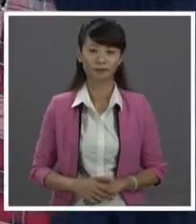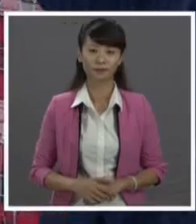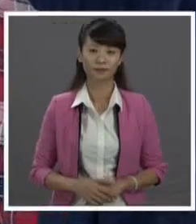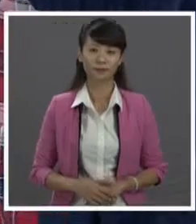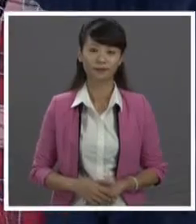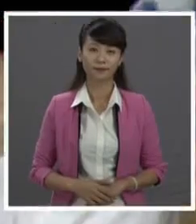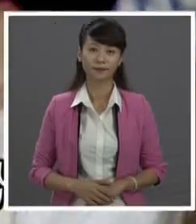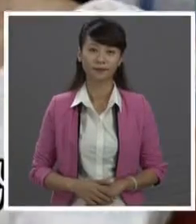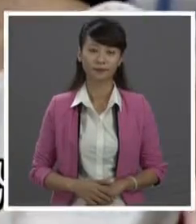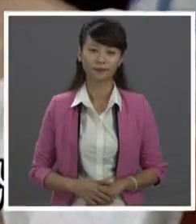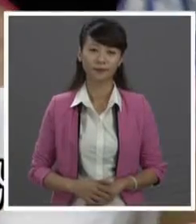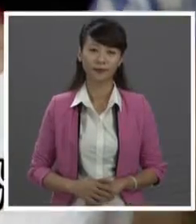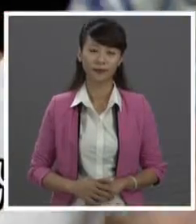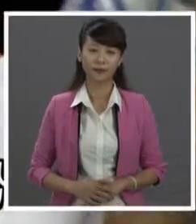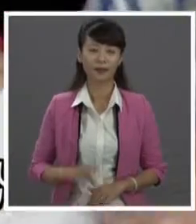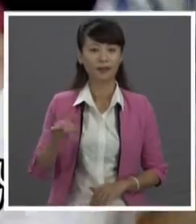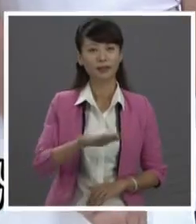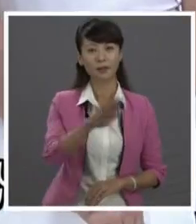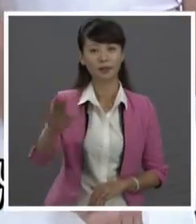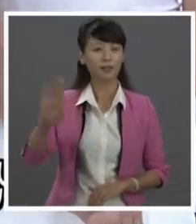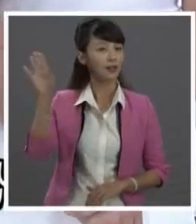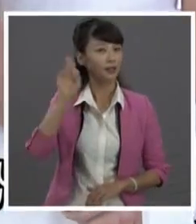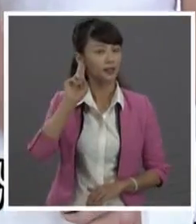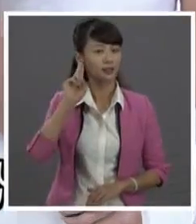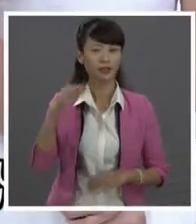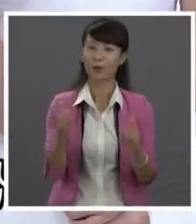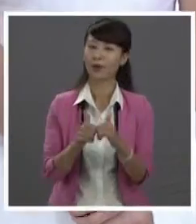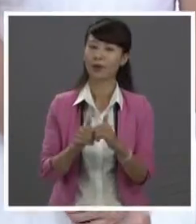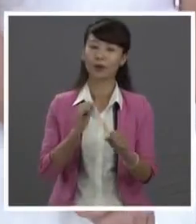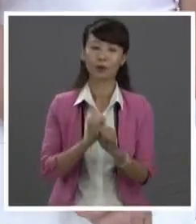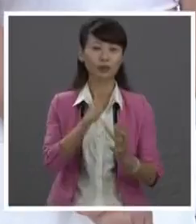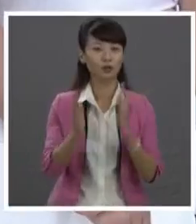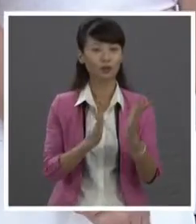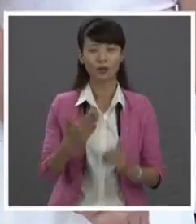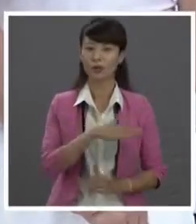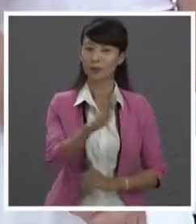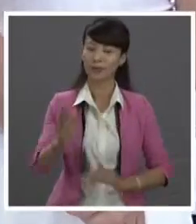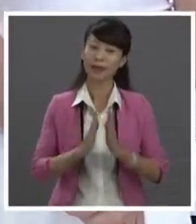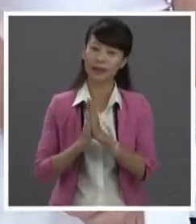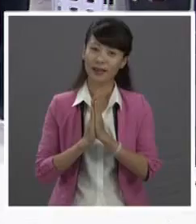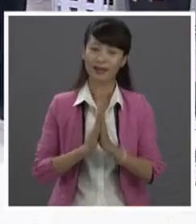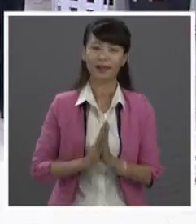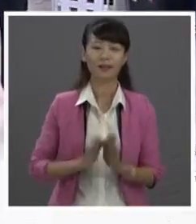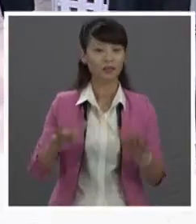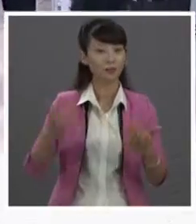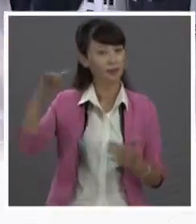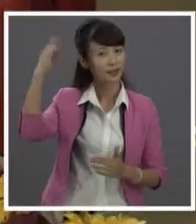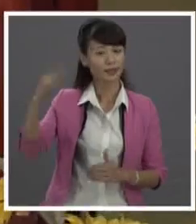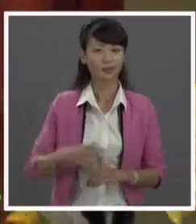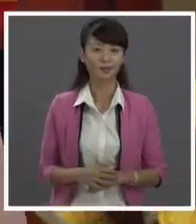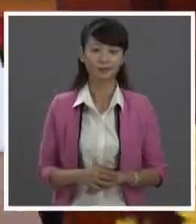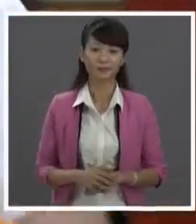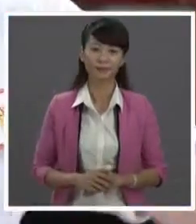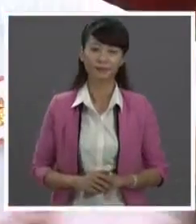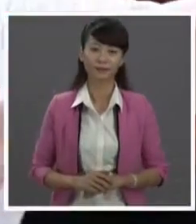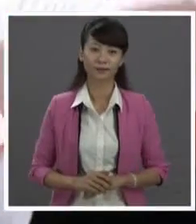他三条横线。 他们这些听障朋友做一些手势，我们来猜猜看是什么意思。 好的，可以。 韩哥悟性那么